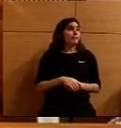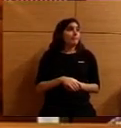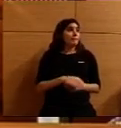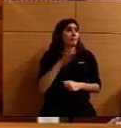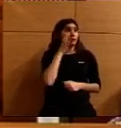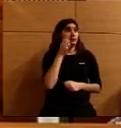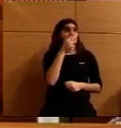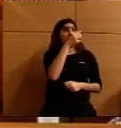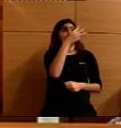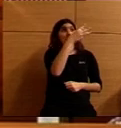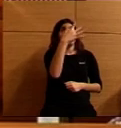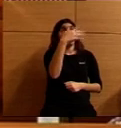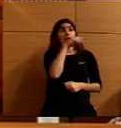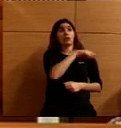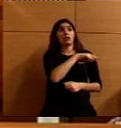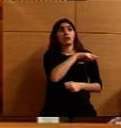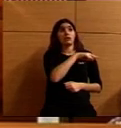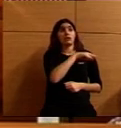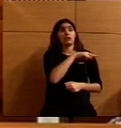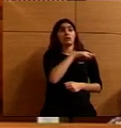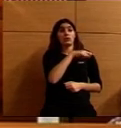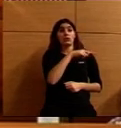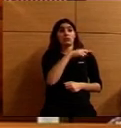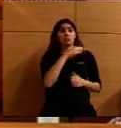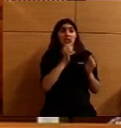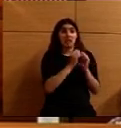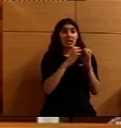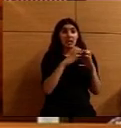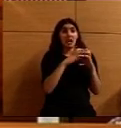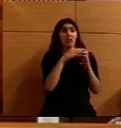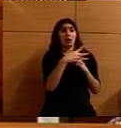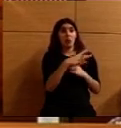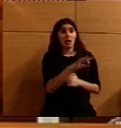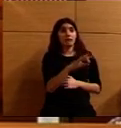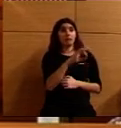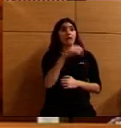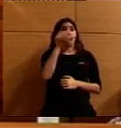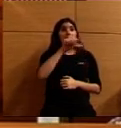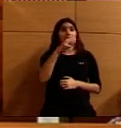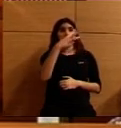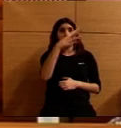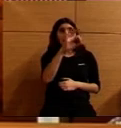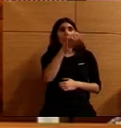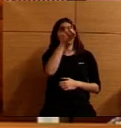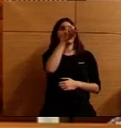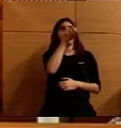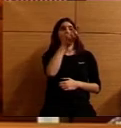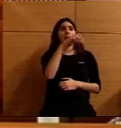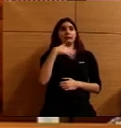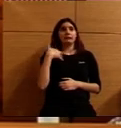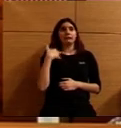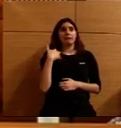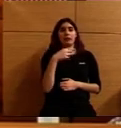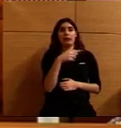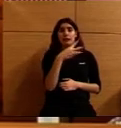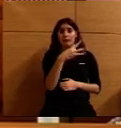el 35, Cádiz el 33, Córdoba el 40, Granada el 40, Huelva el 35, Jaén el 30, Sevilla